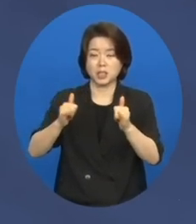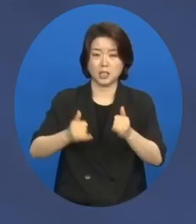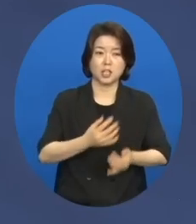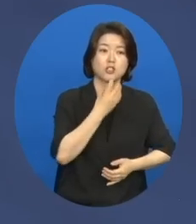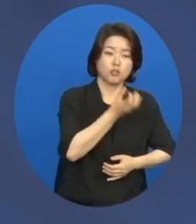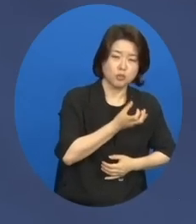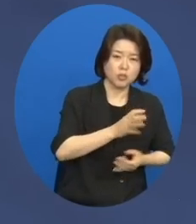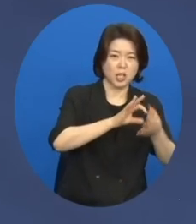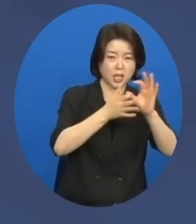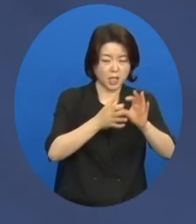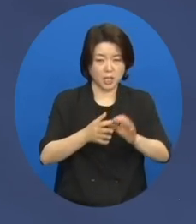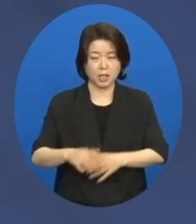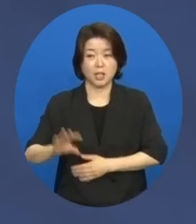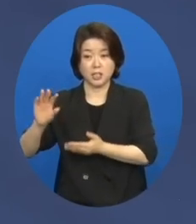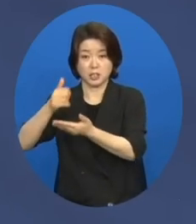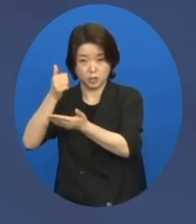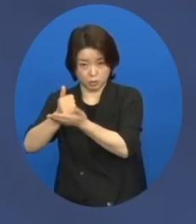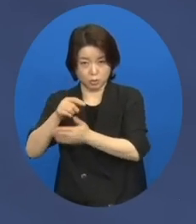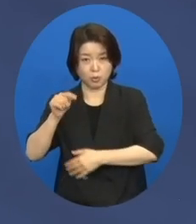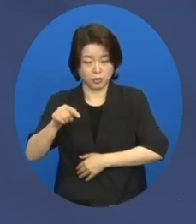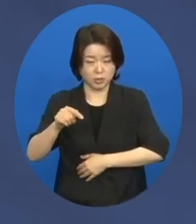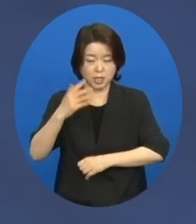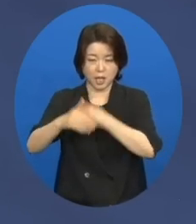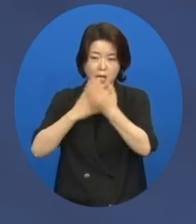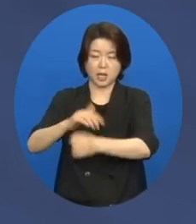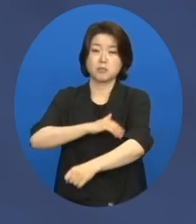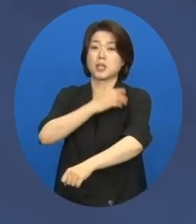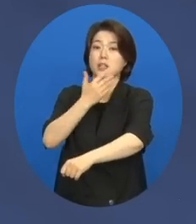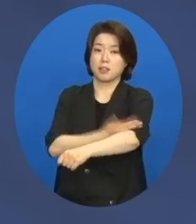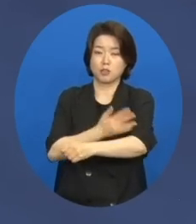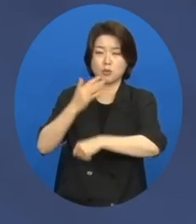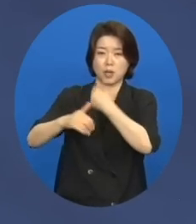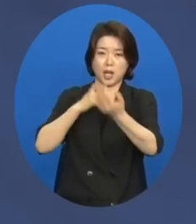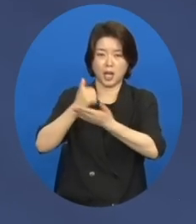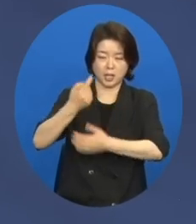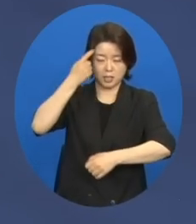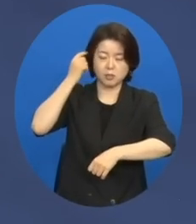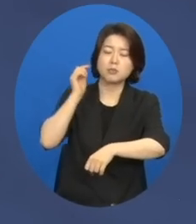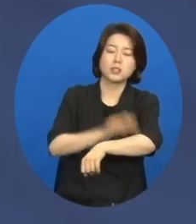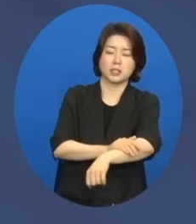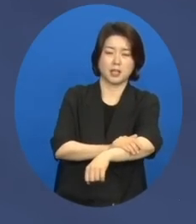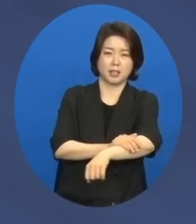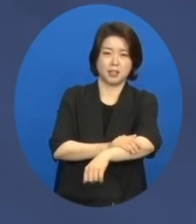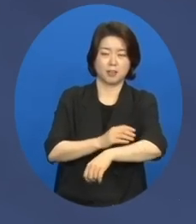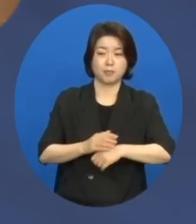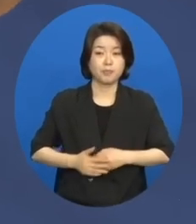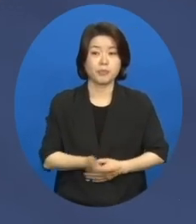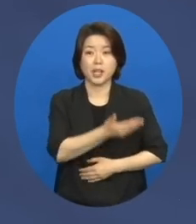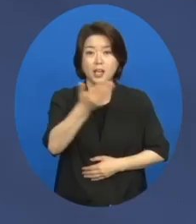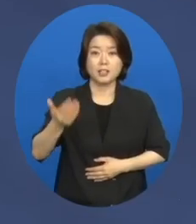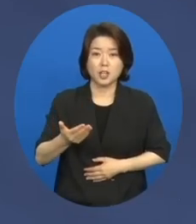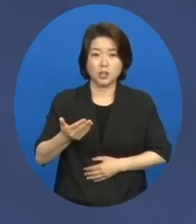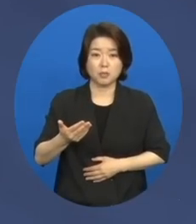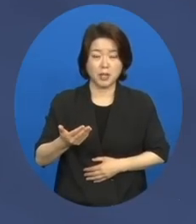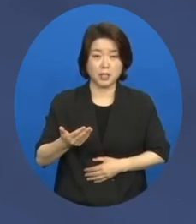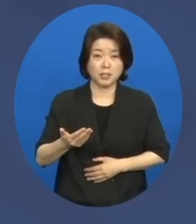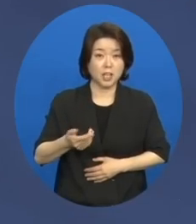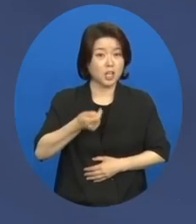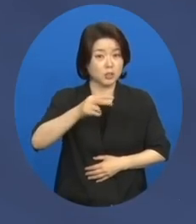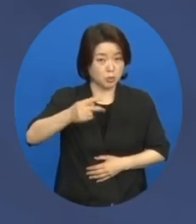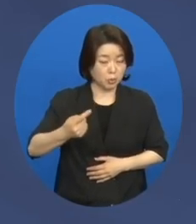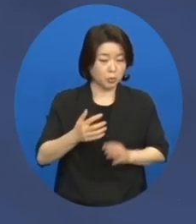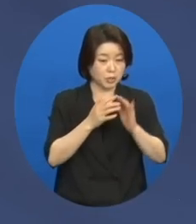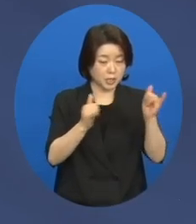헬라인이나 그리스도는 하나님의 능력이요 하나님의 지혜니라. 여러분, 최고한